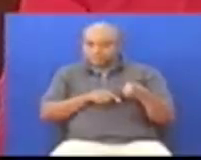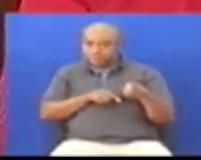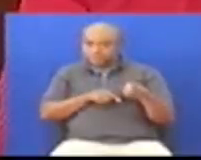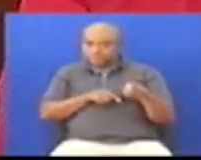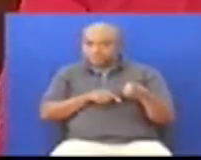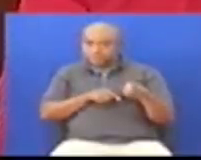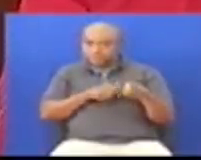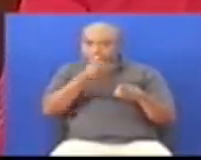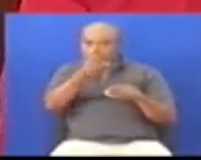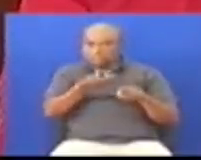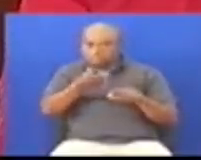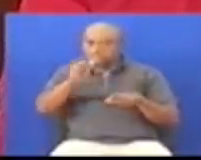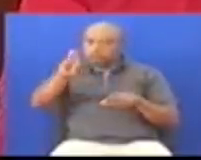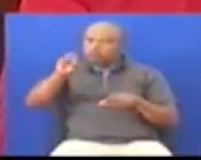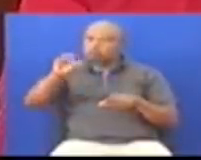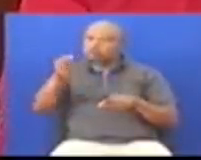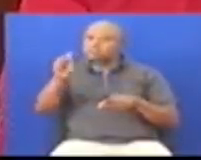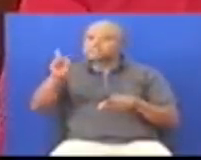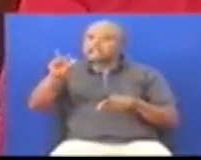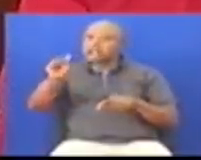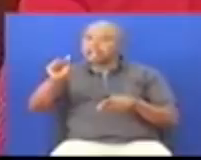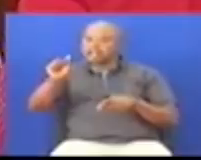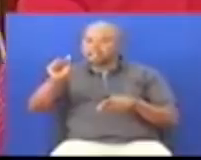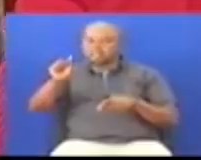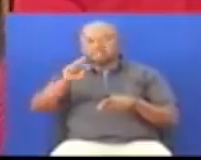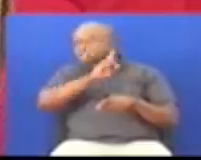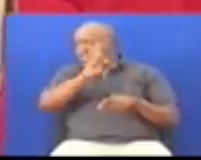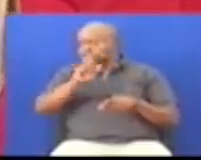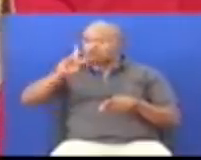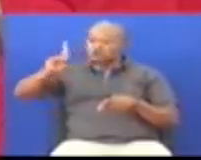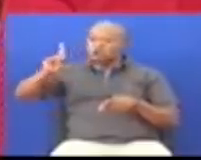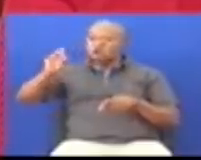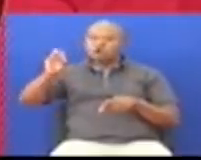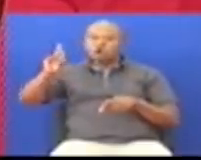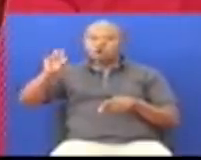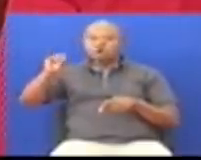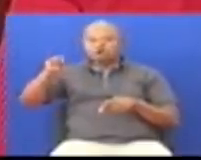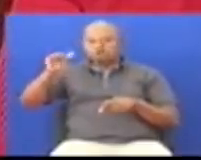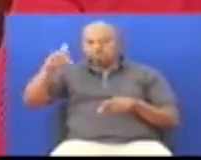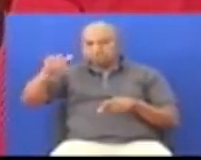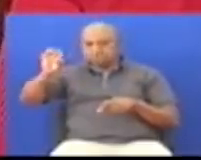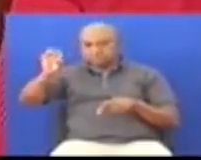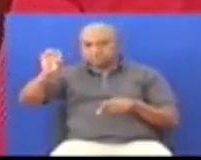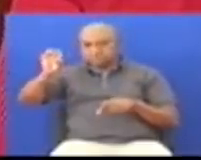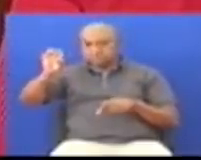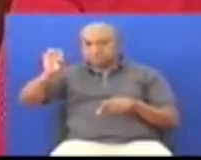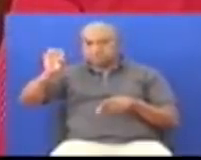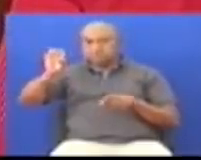ni kijiji cha Usagara, Kiromiji yeye ndiko anakokujua. Sasa ukishakuwa umetambuliwa